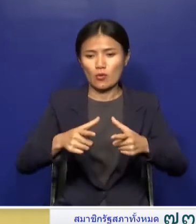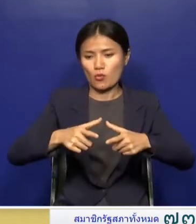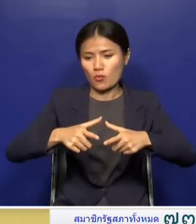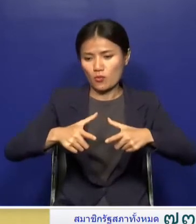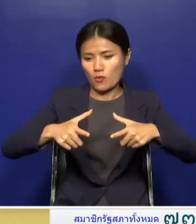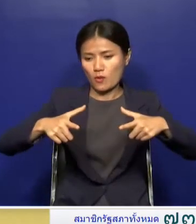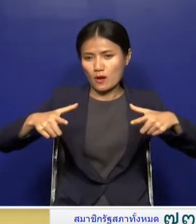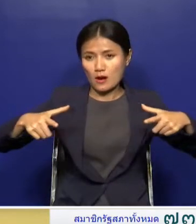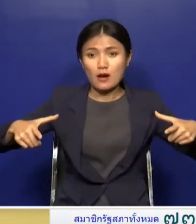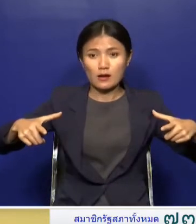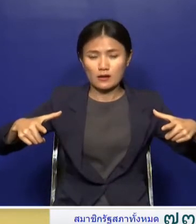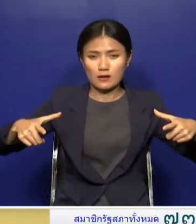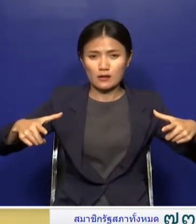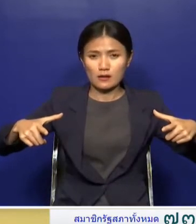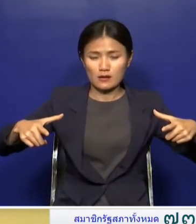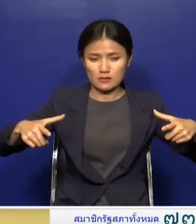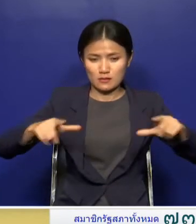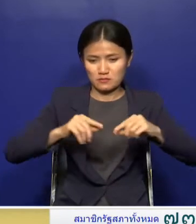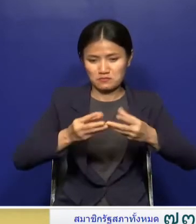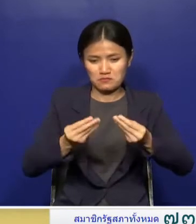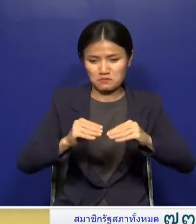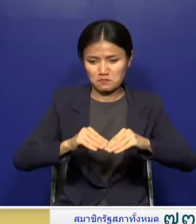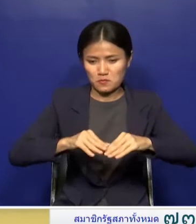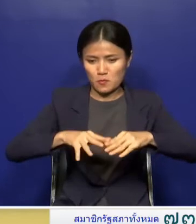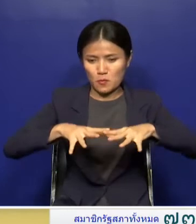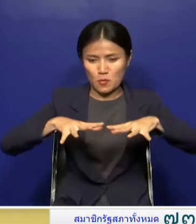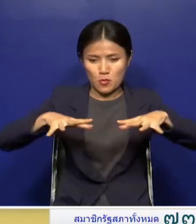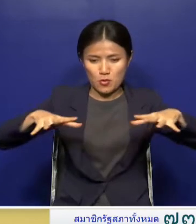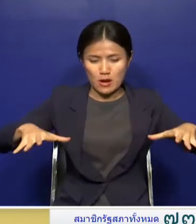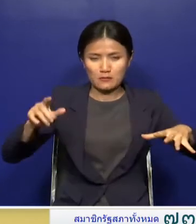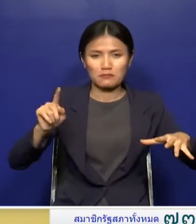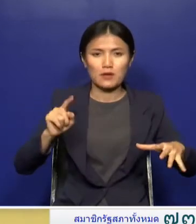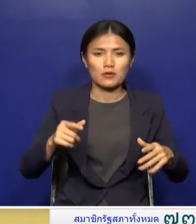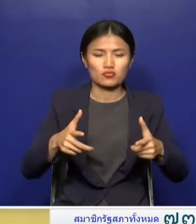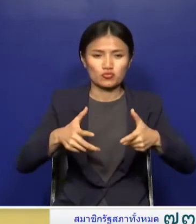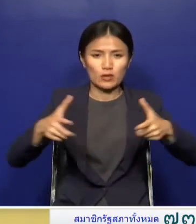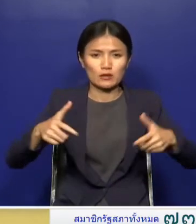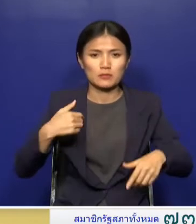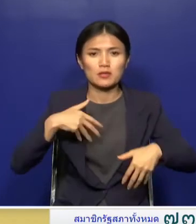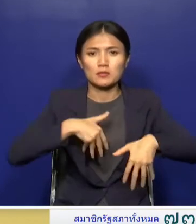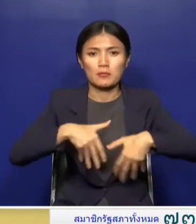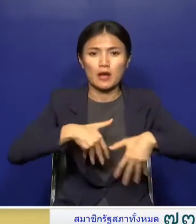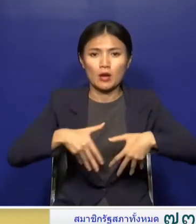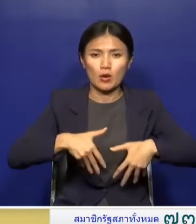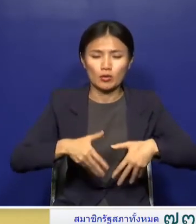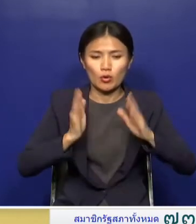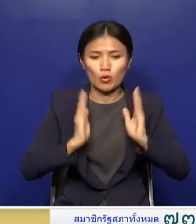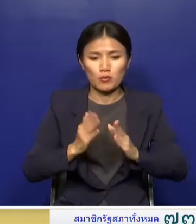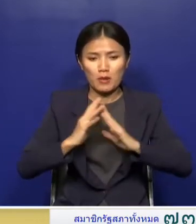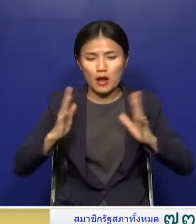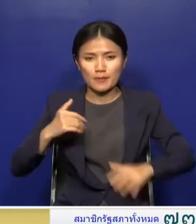ตที่สุดในง่าของพืนที่ และใง่าของจำนวนตัเล็กของ PAROST ejemploและตัเลกของ GDP